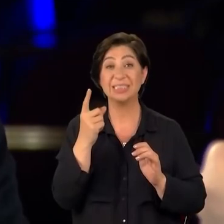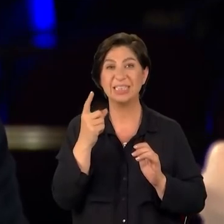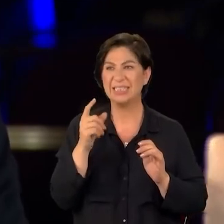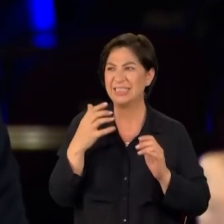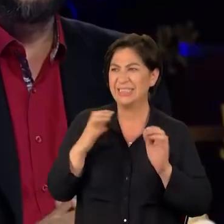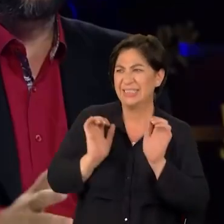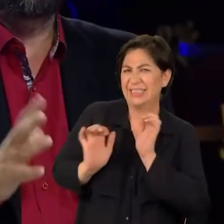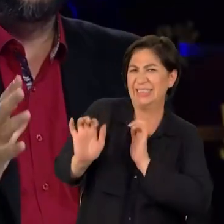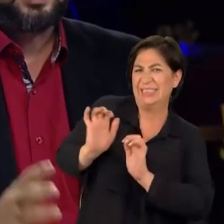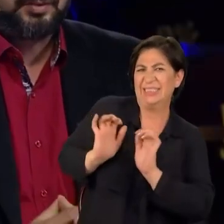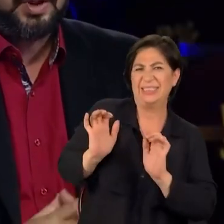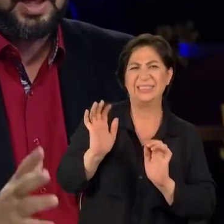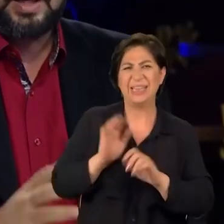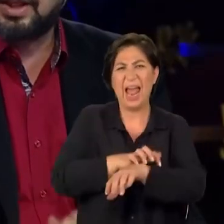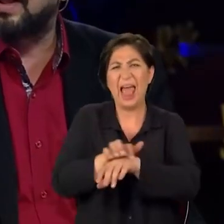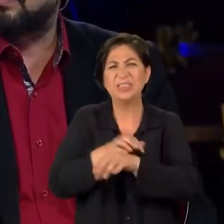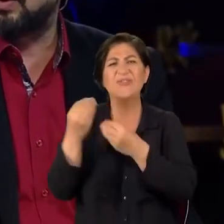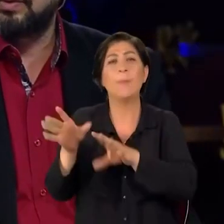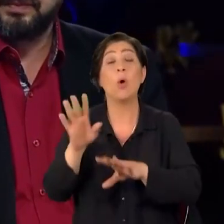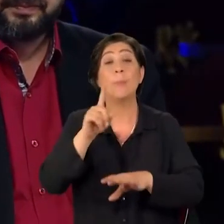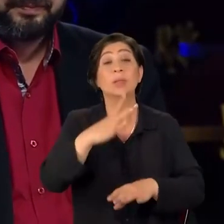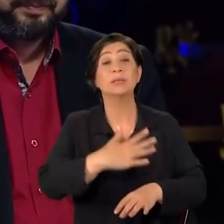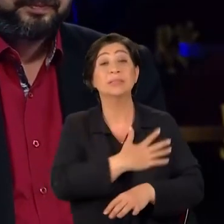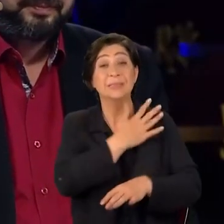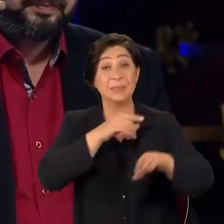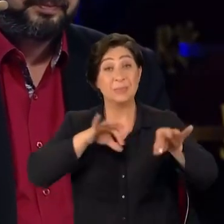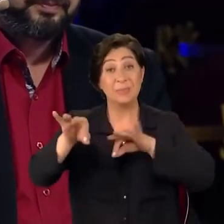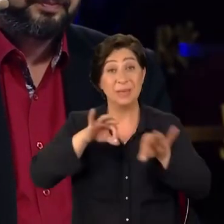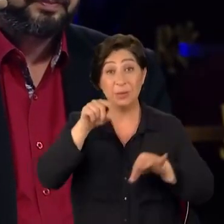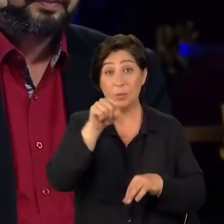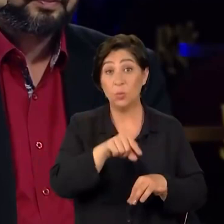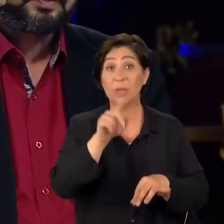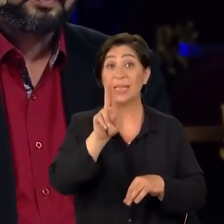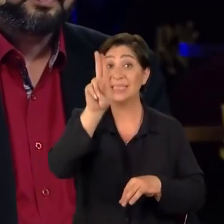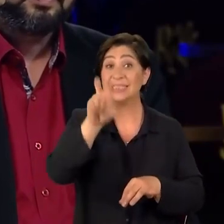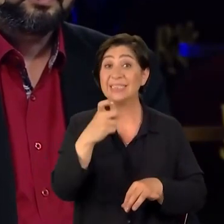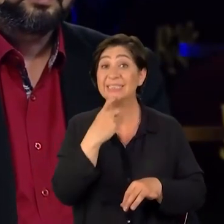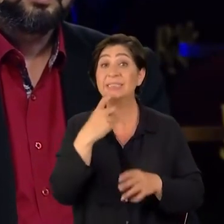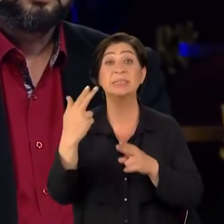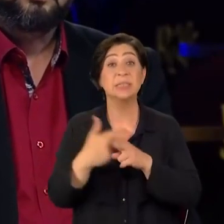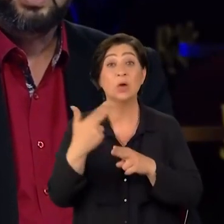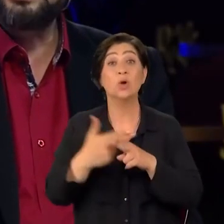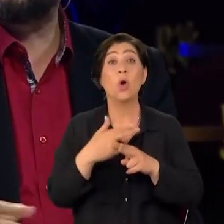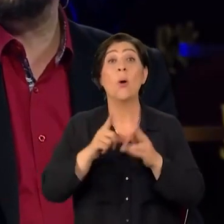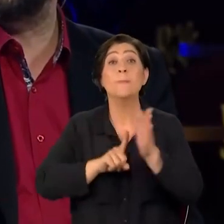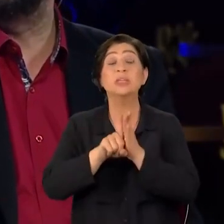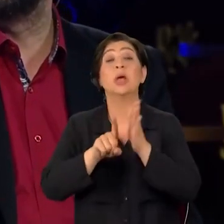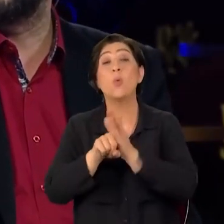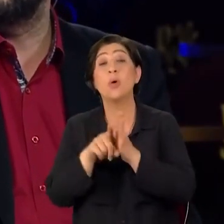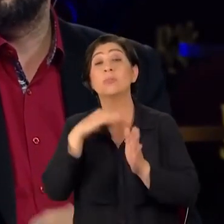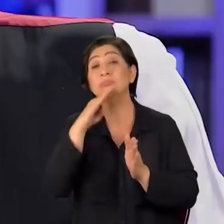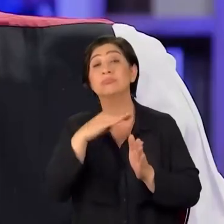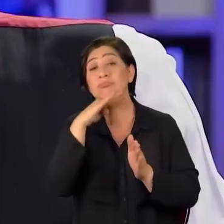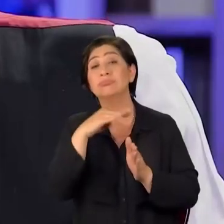bir antikor yaratmıyor, alerji yaratmıyor. Cumhuriyet Halk Partisi aslında bu stratejiyi 7-8 yıldır deniyor. Hiç